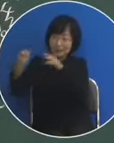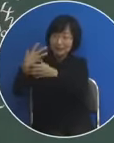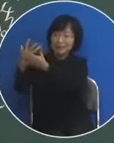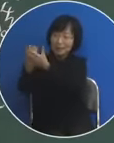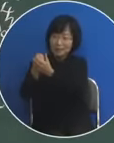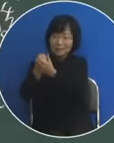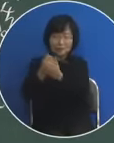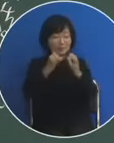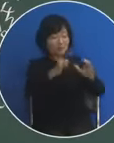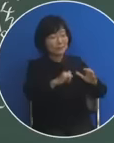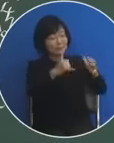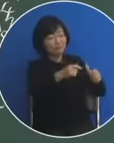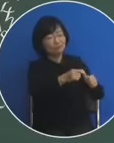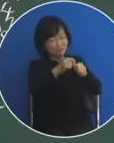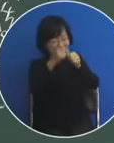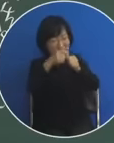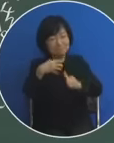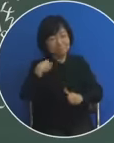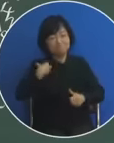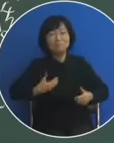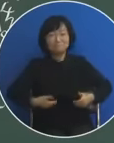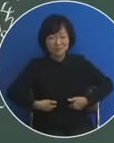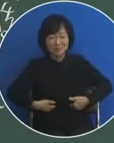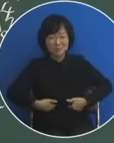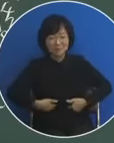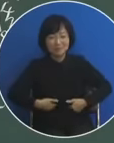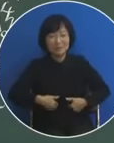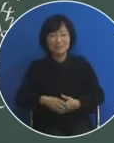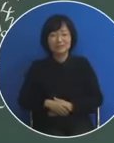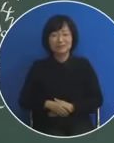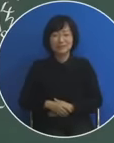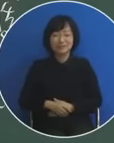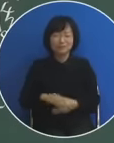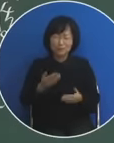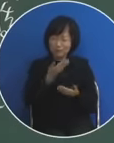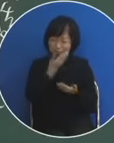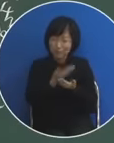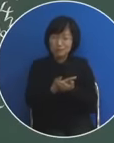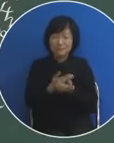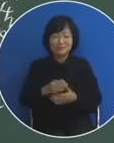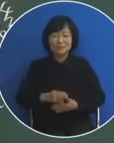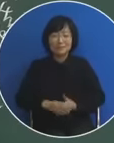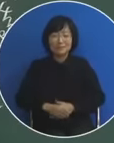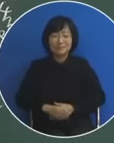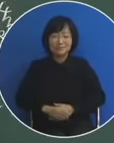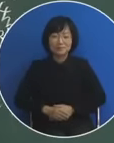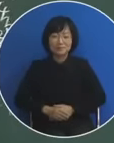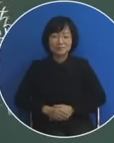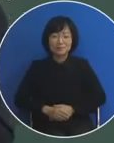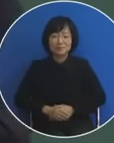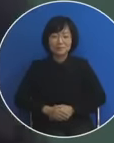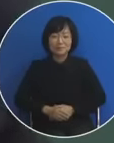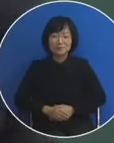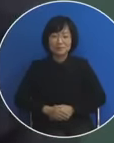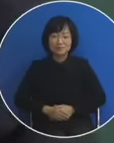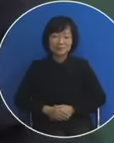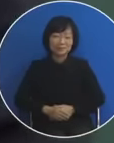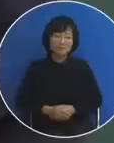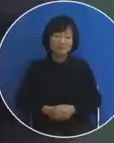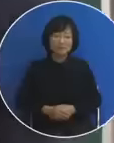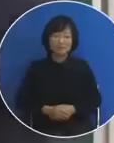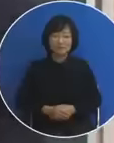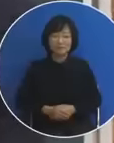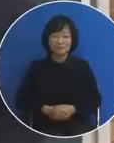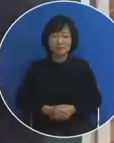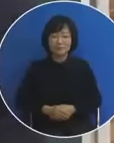Holy Spirit, by God's answers, we save the world. 이게 굉장히 중요한 겁니다. This is very important. 그리고 뭡니까? And what else?